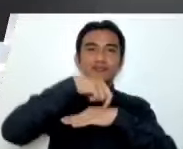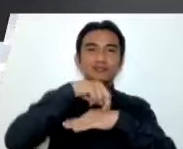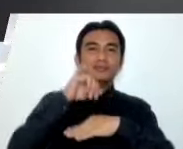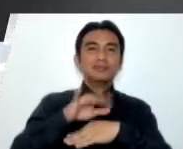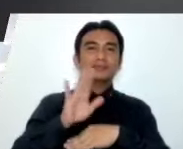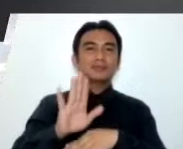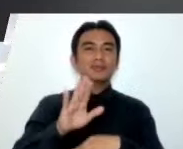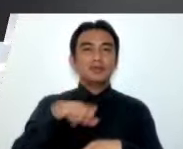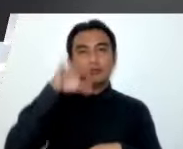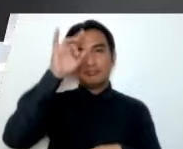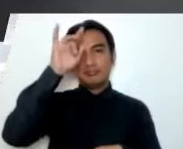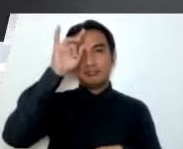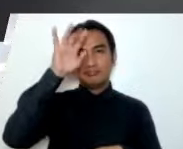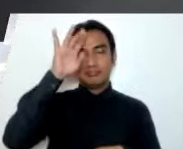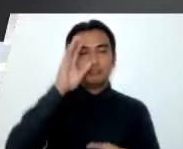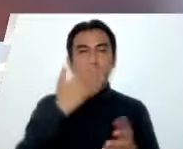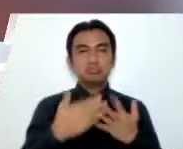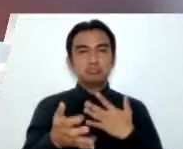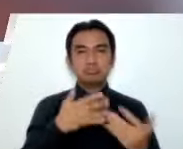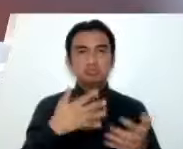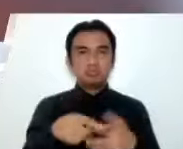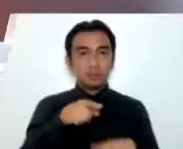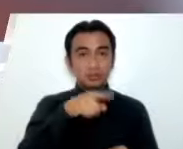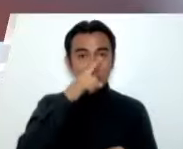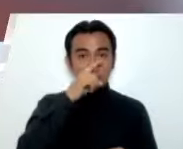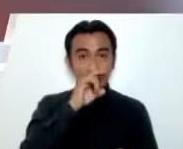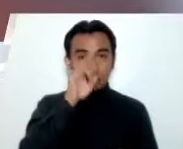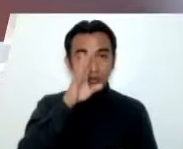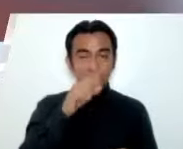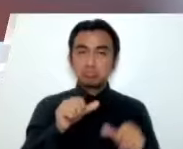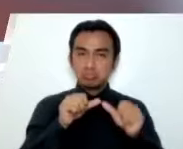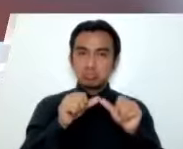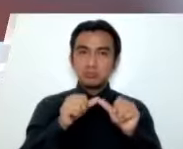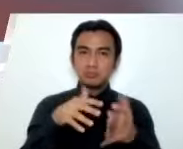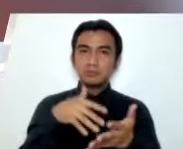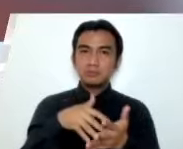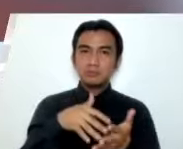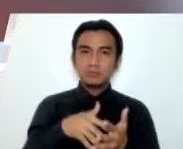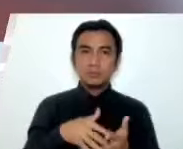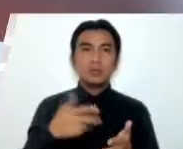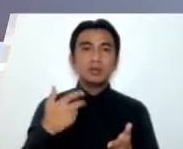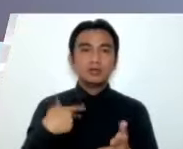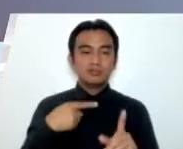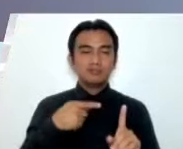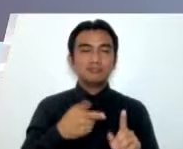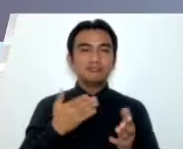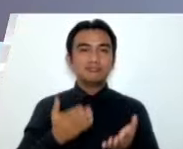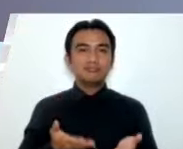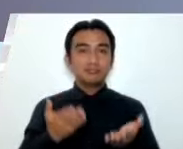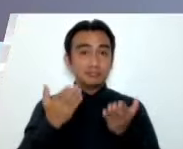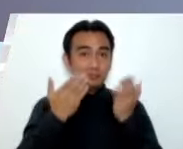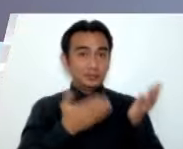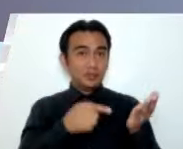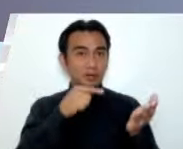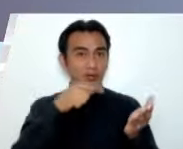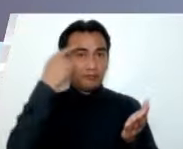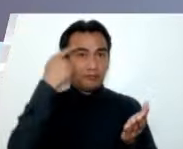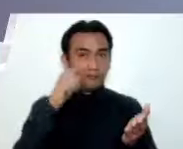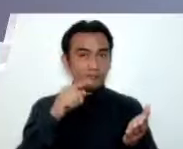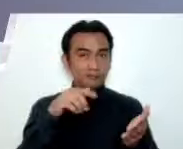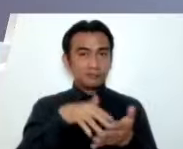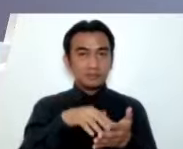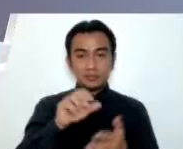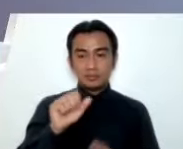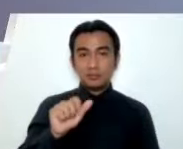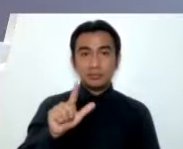katandaan, hindi ito naging hadlang. Kaya nang inalok siyang mag-aral sa ilalim ng Alternative Learning System sa Apari East